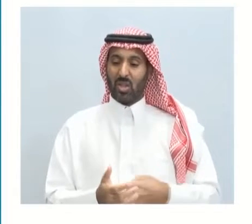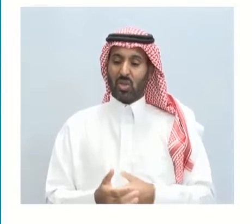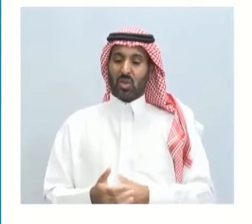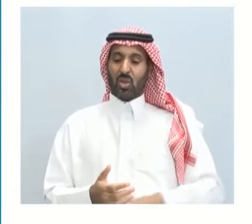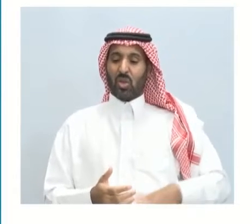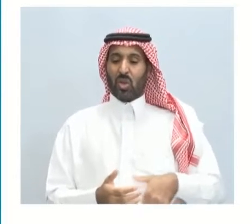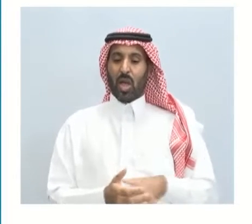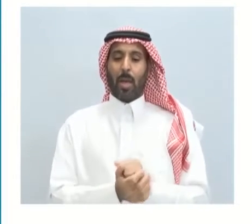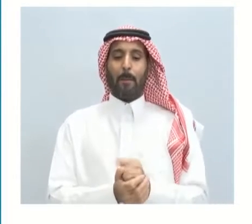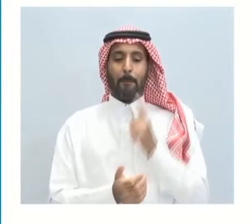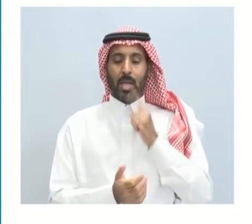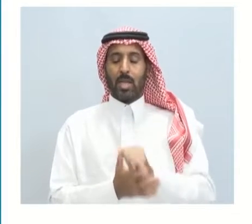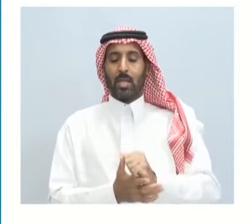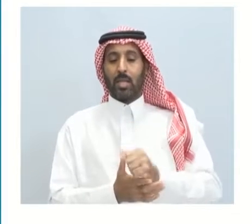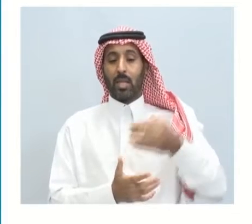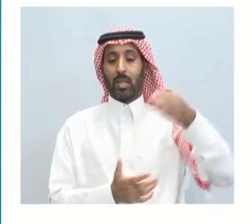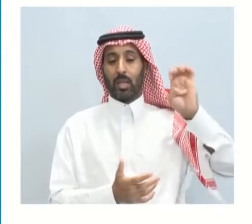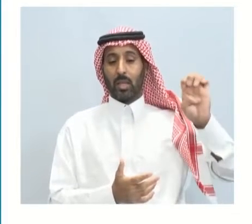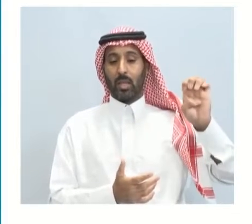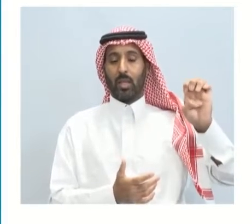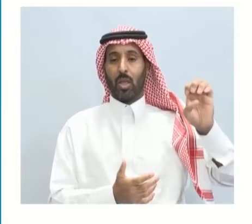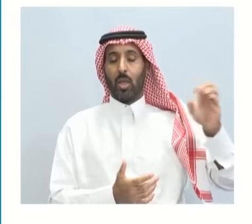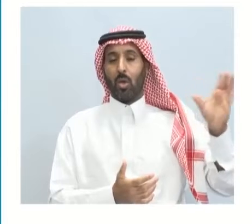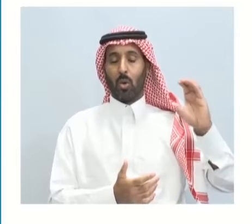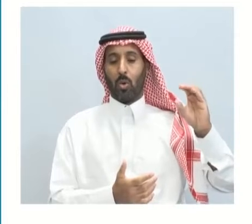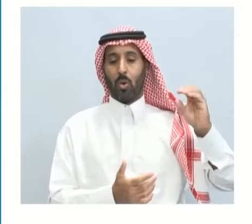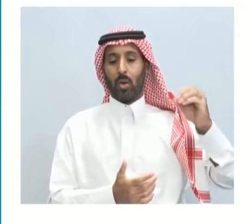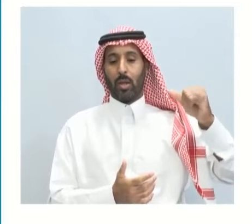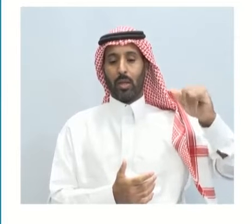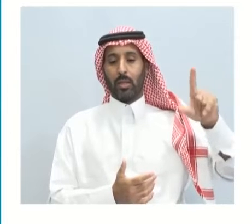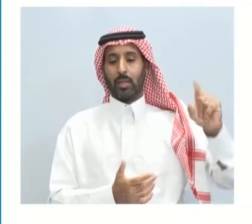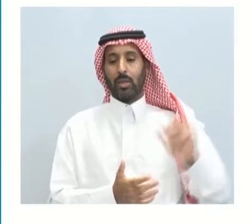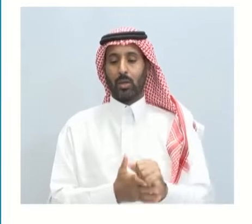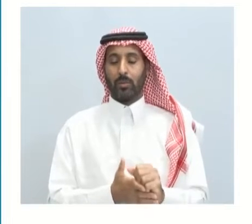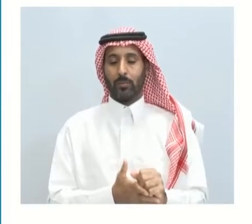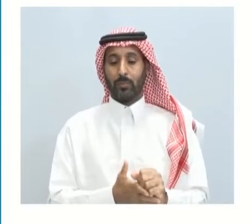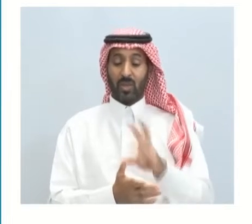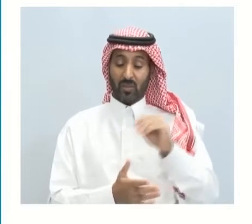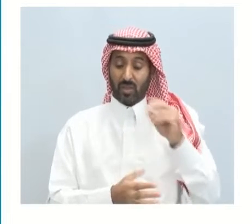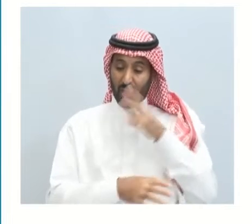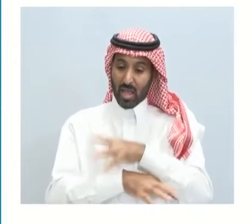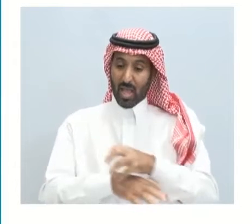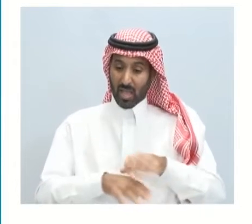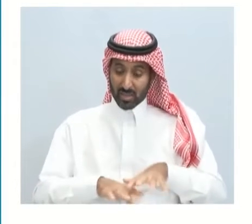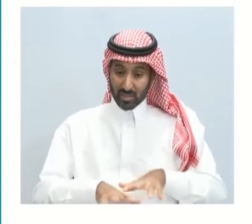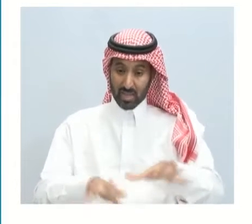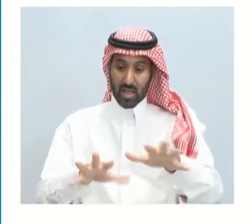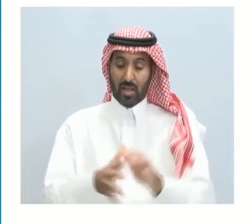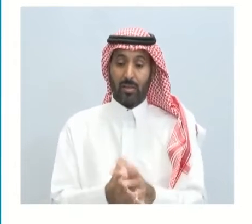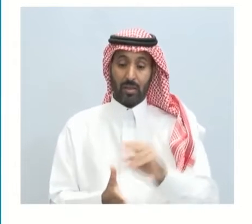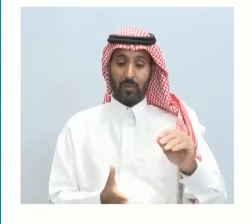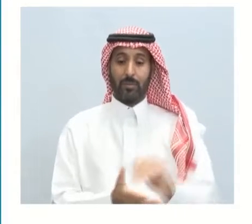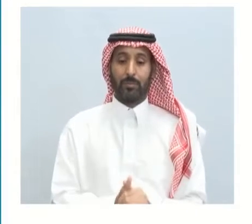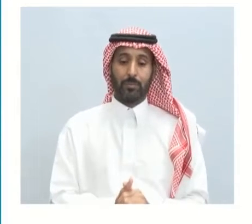يرمز له ك اي كلاي الموجود في الوقت